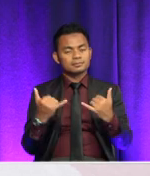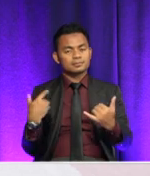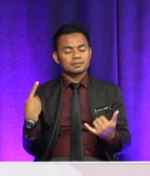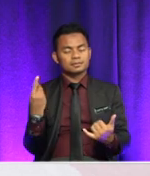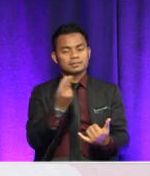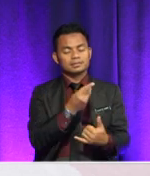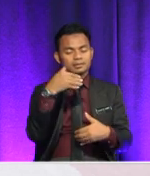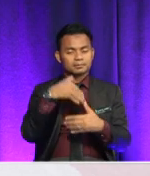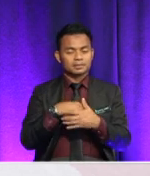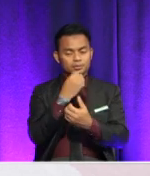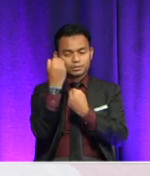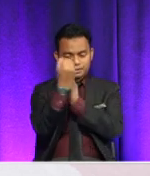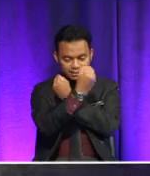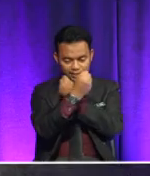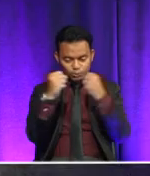situasi lain